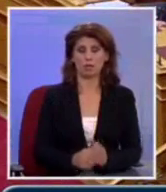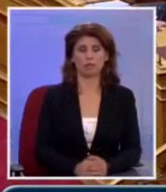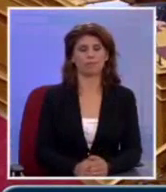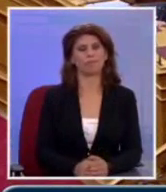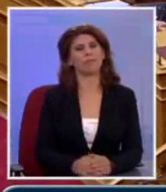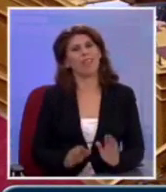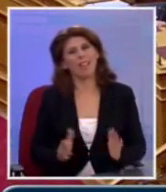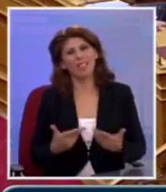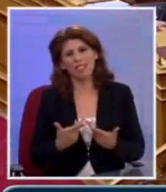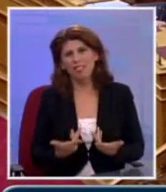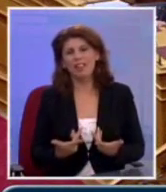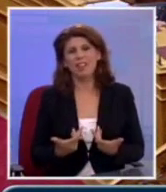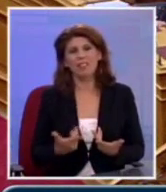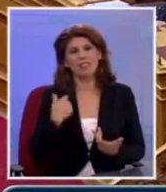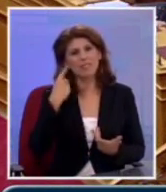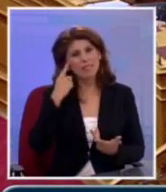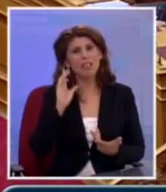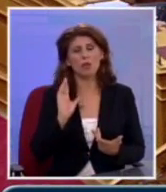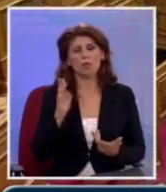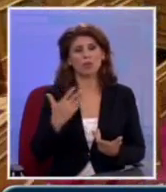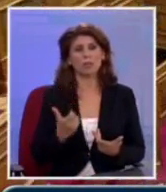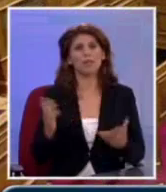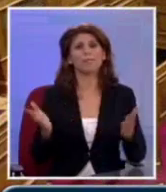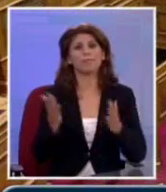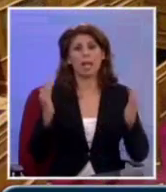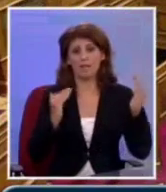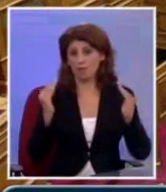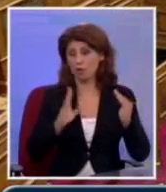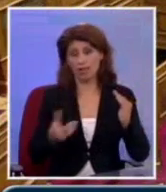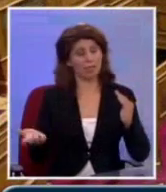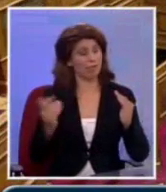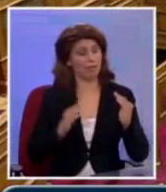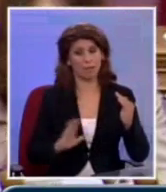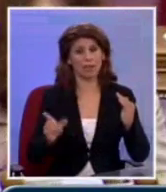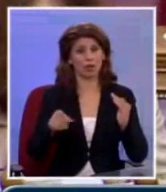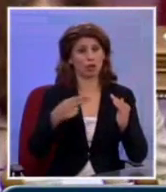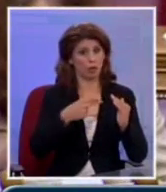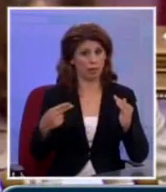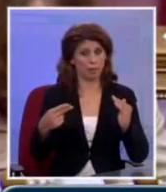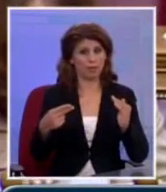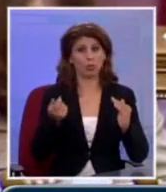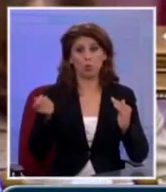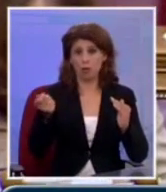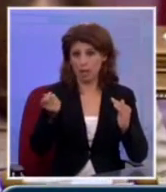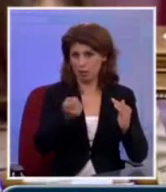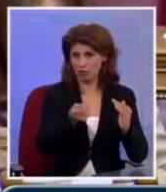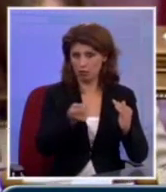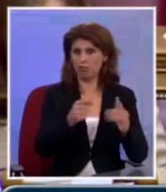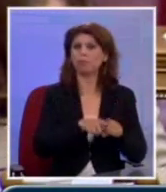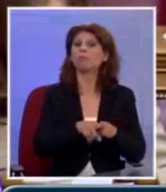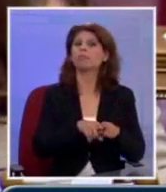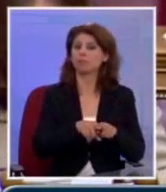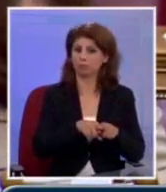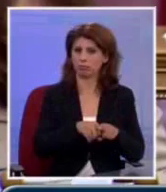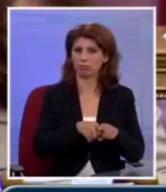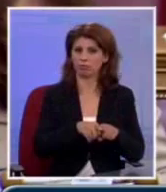Άρα, δεν νομίζω ότι υπάρχει οποιαδήποτε αμφιβολία ότι το ζήτημα του χρέους συναρτάται